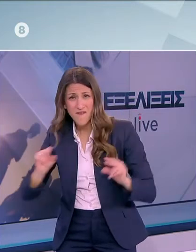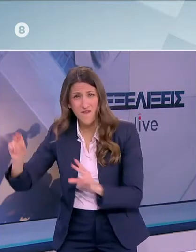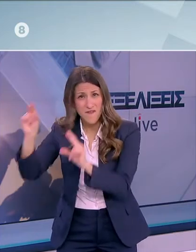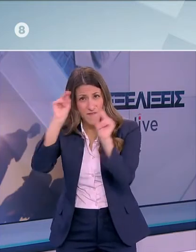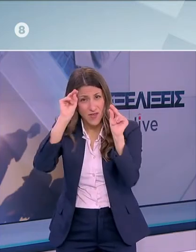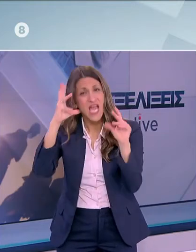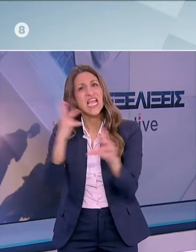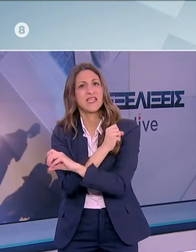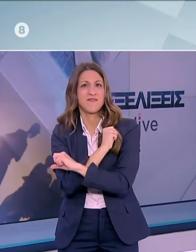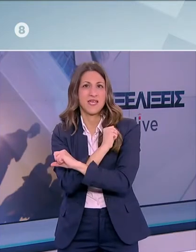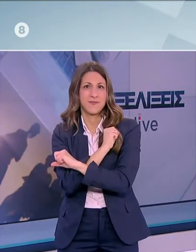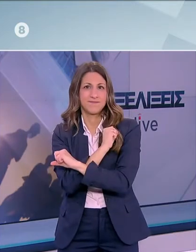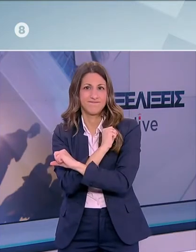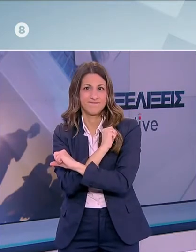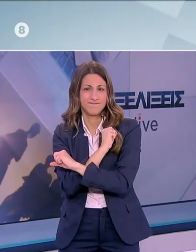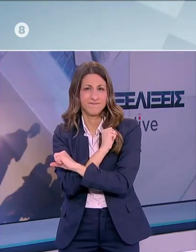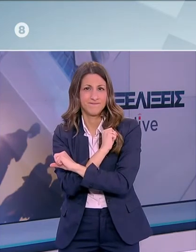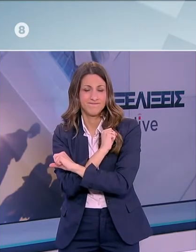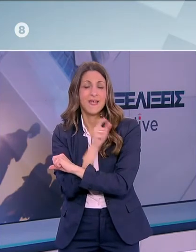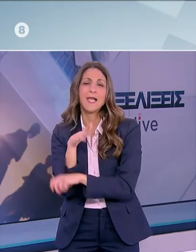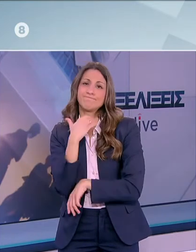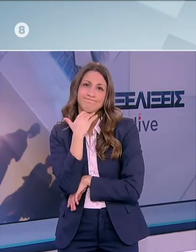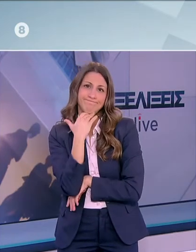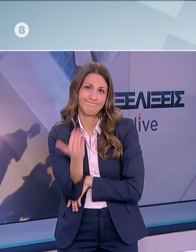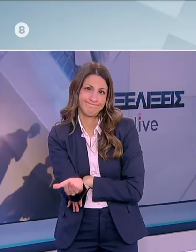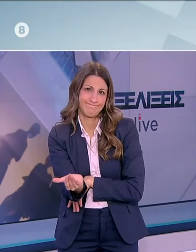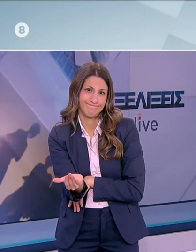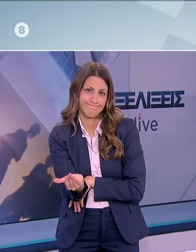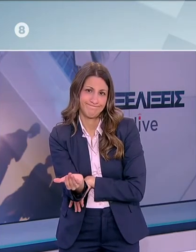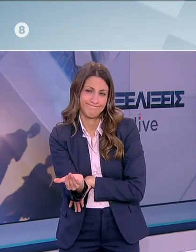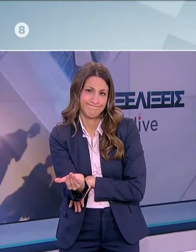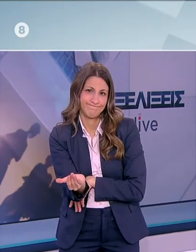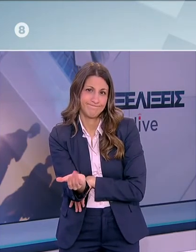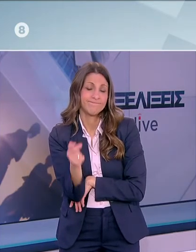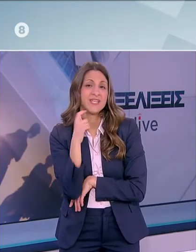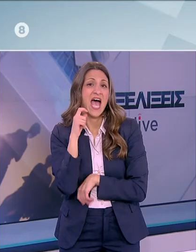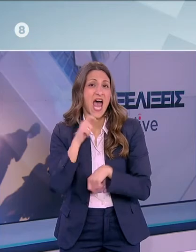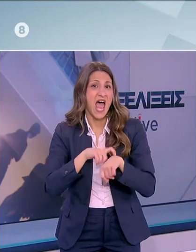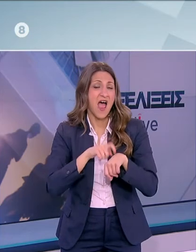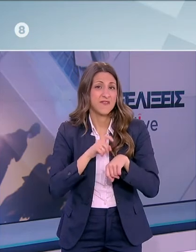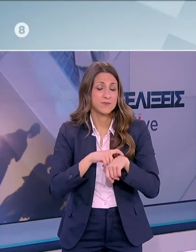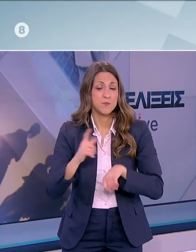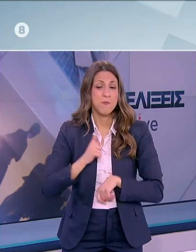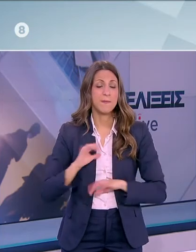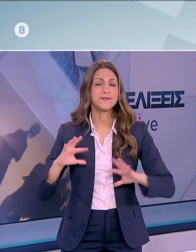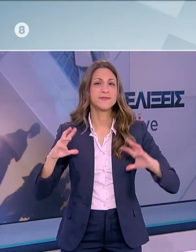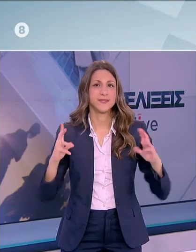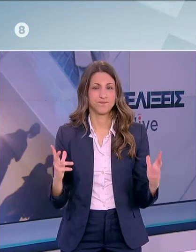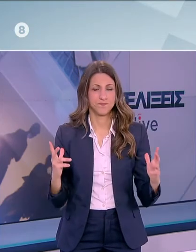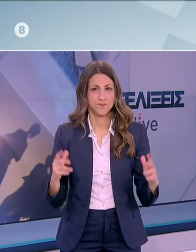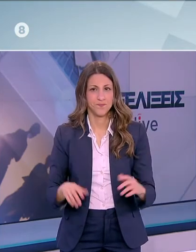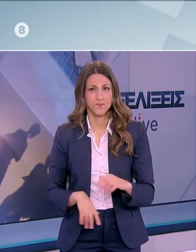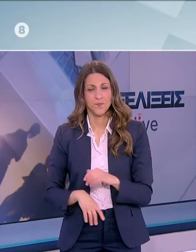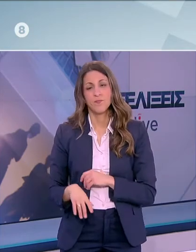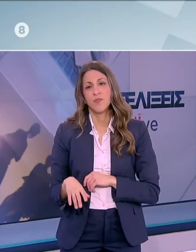το παράδειγμα της Ελλάδας και να σβήσει η πορεία του ιού. Δεν γίνεται. Άρα, αυτό που θα γίνει και ο τρόπος που θα σβήσει ο ιός θα είναι